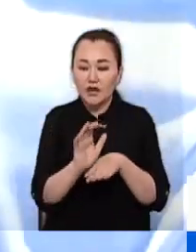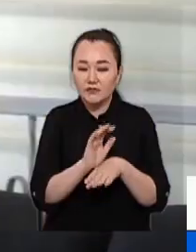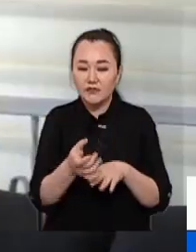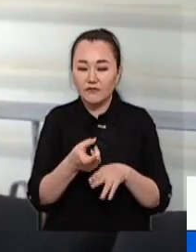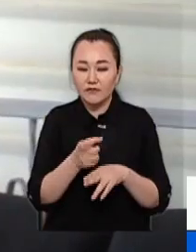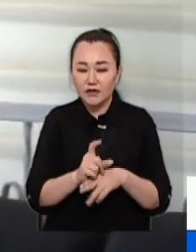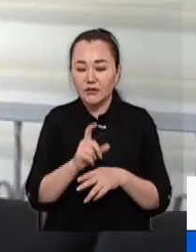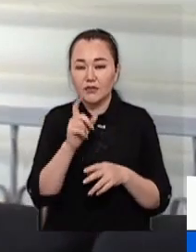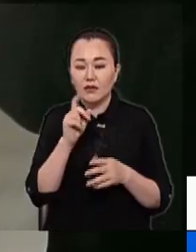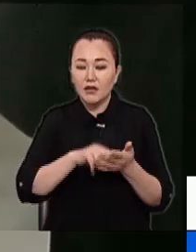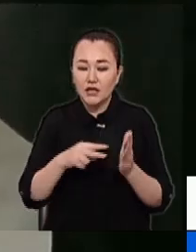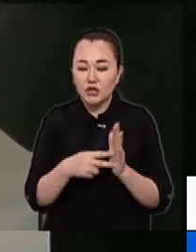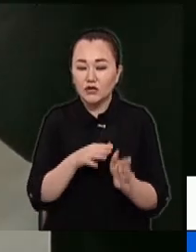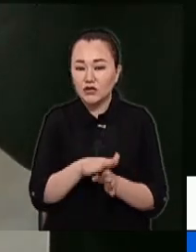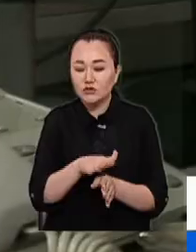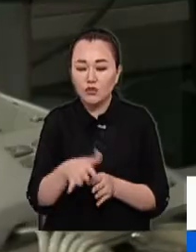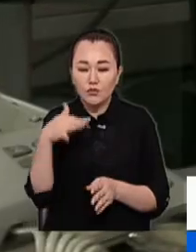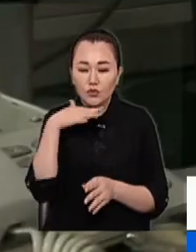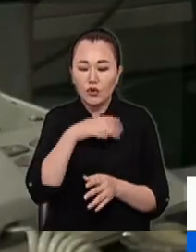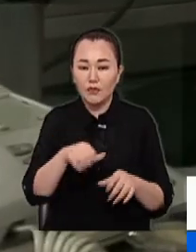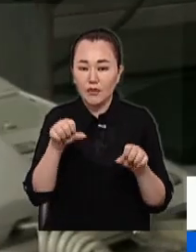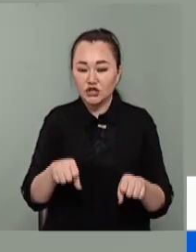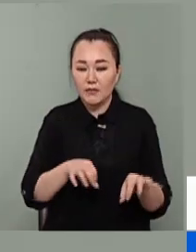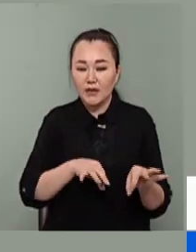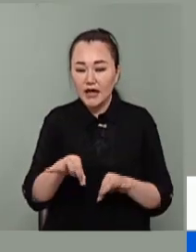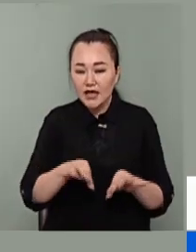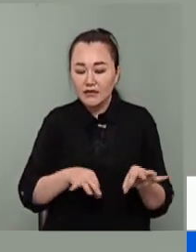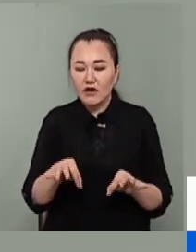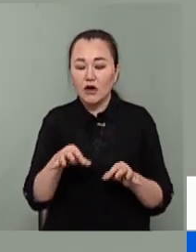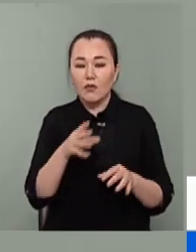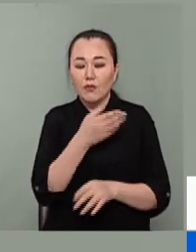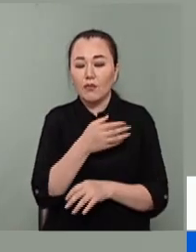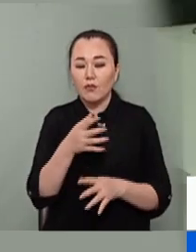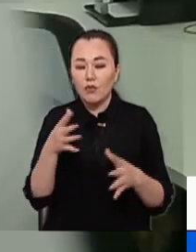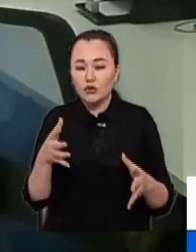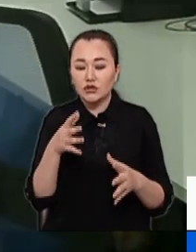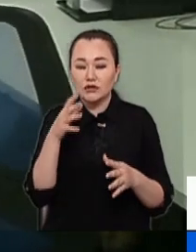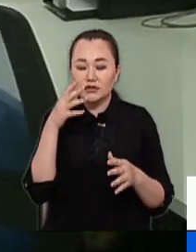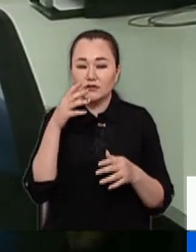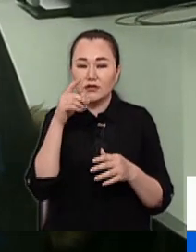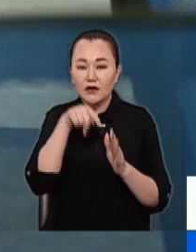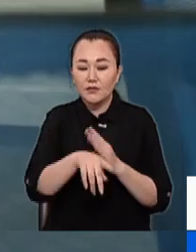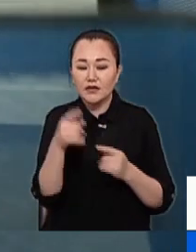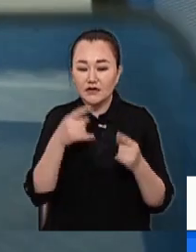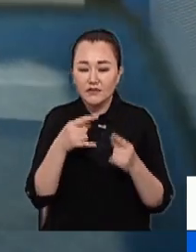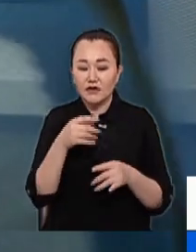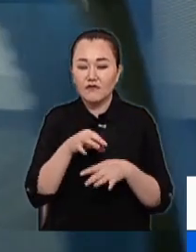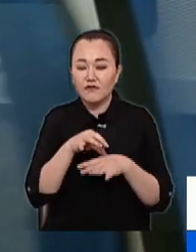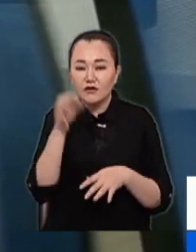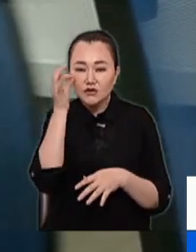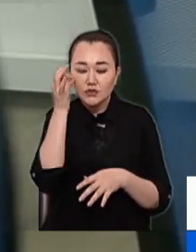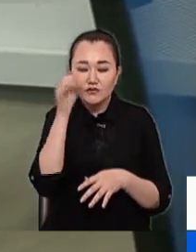этом телеканал планирует реализацию многих масштабных проектов. Больше о закулисье телевидения, воспоминания ведущих